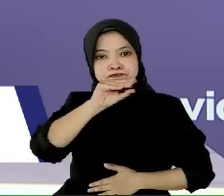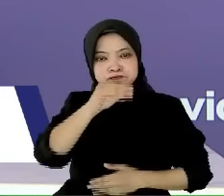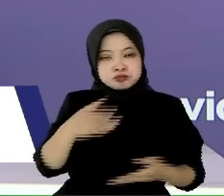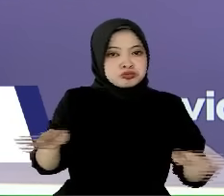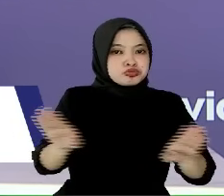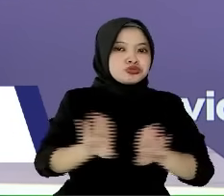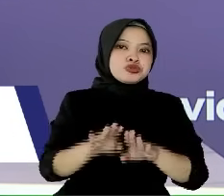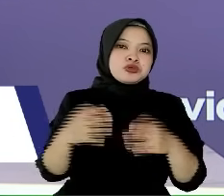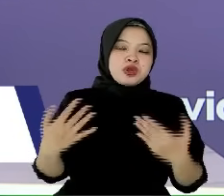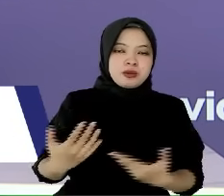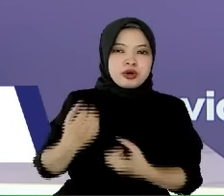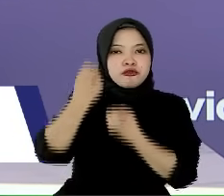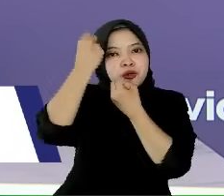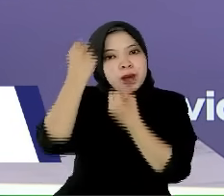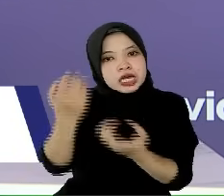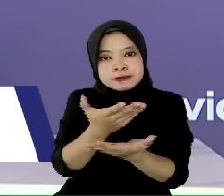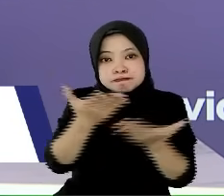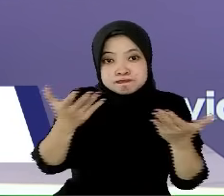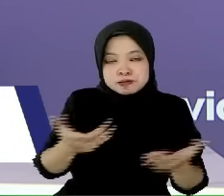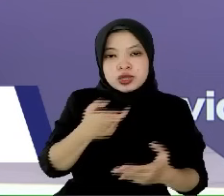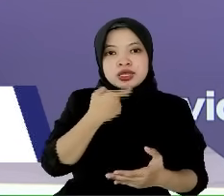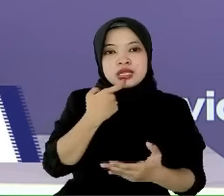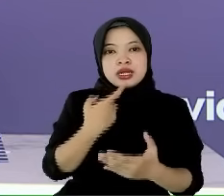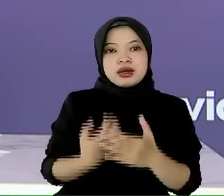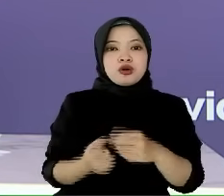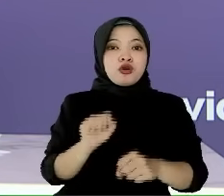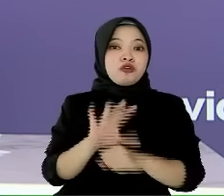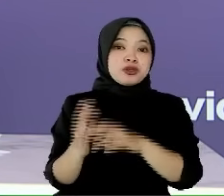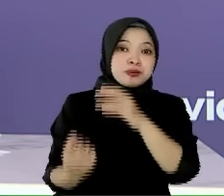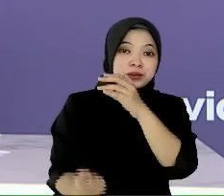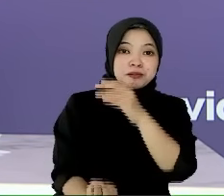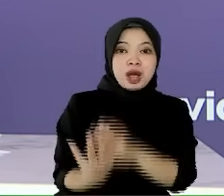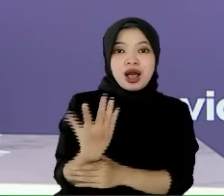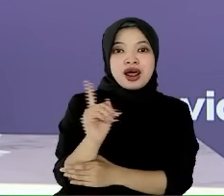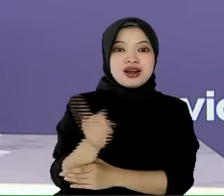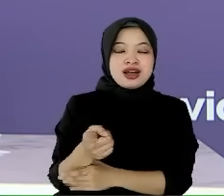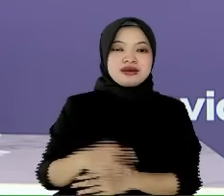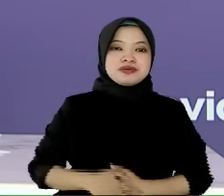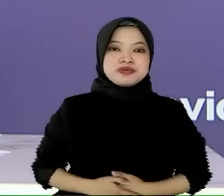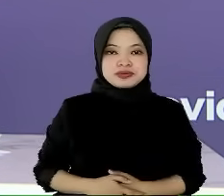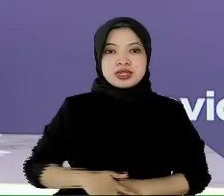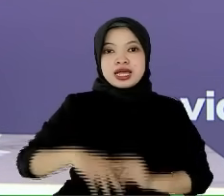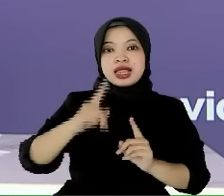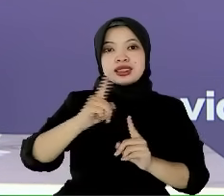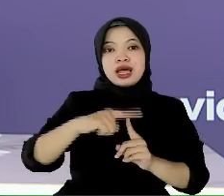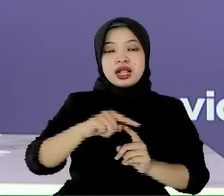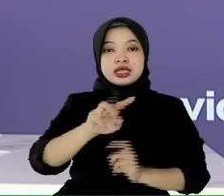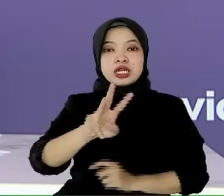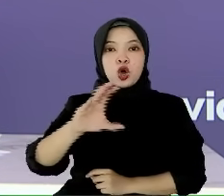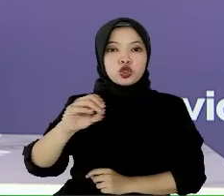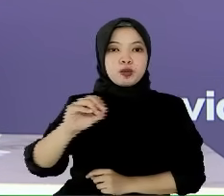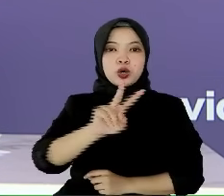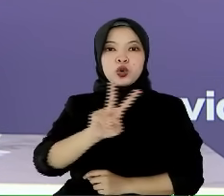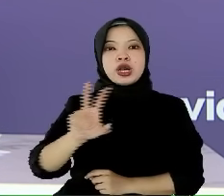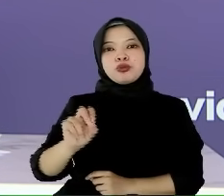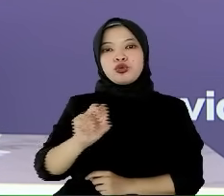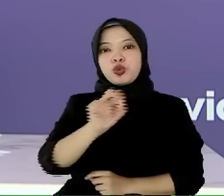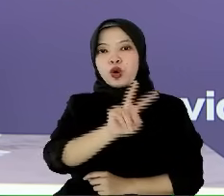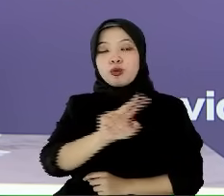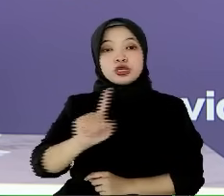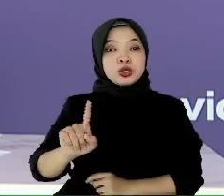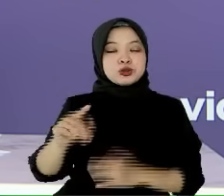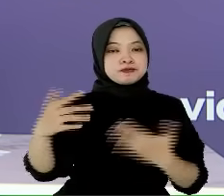saya ingin menyampaikan informasi terkini terkait COVID-19. Pada tanggal 3 Oktober